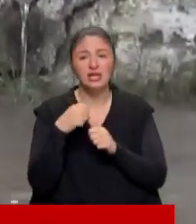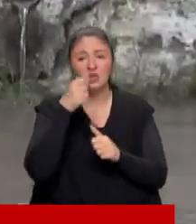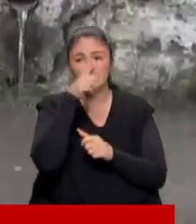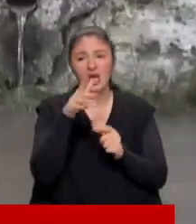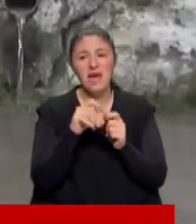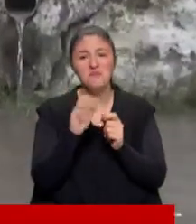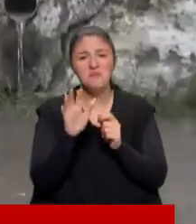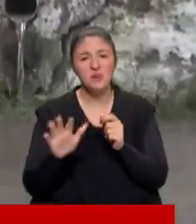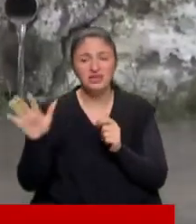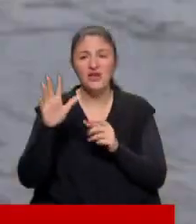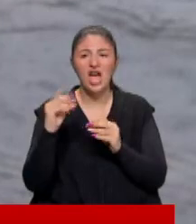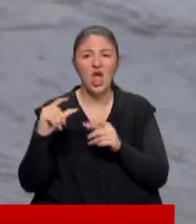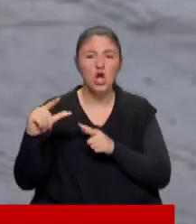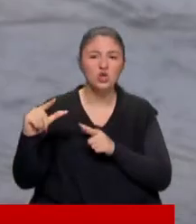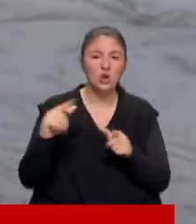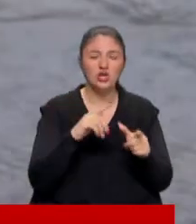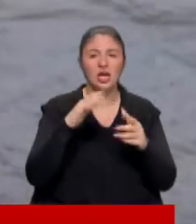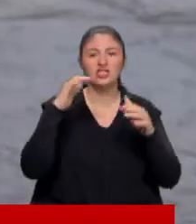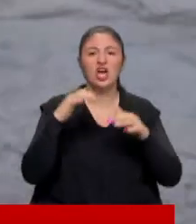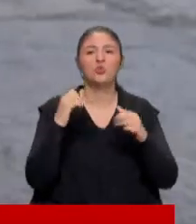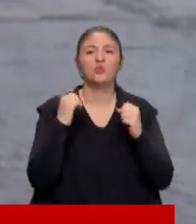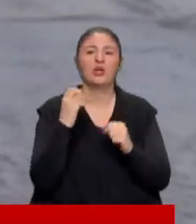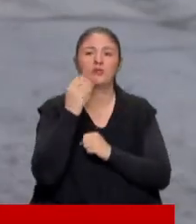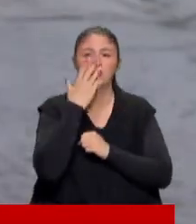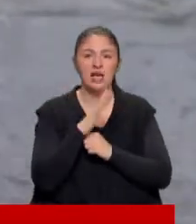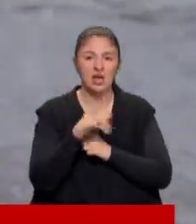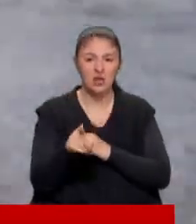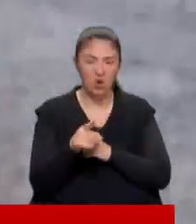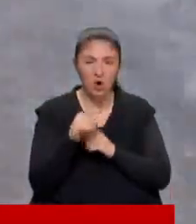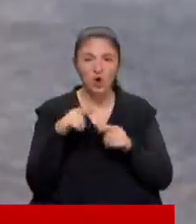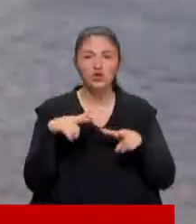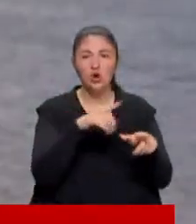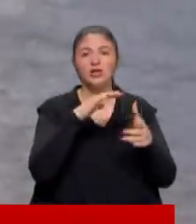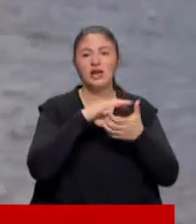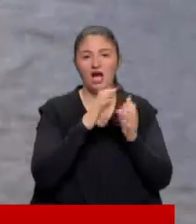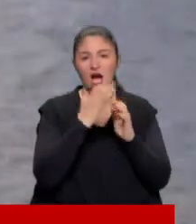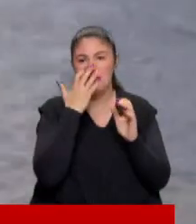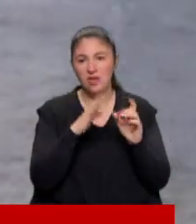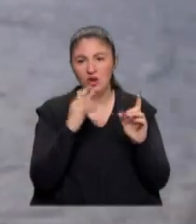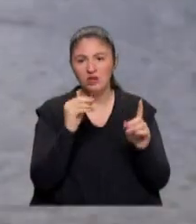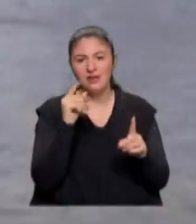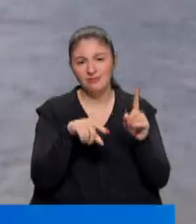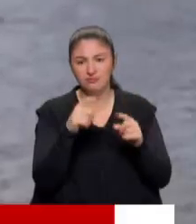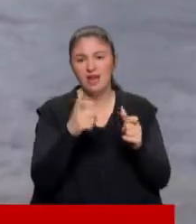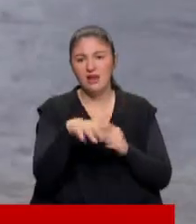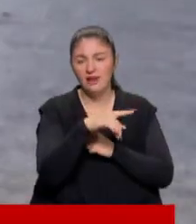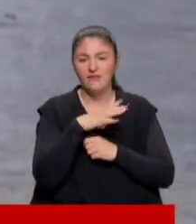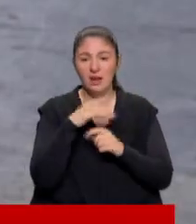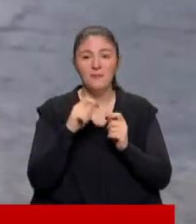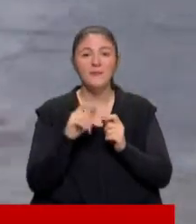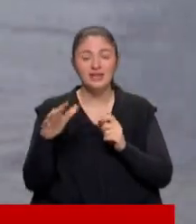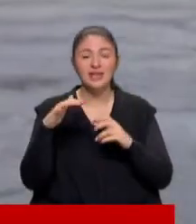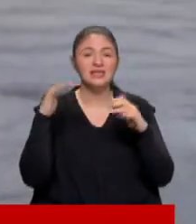yurdun en batısında ve en doğusunda yağışların kuvvetli olması bekleniyor. Doğuda kar beklentisi olan adresler var.